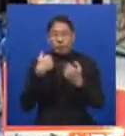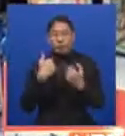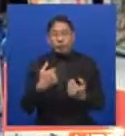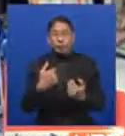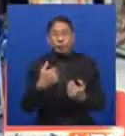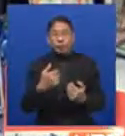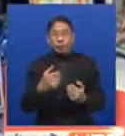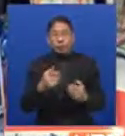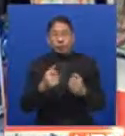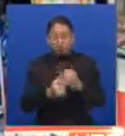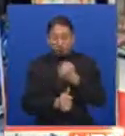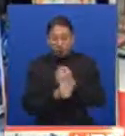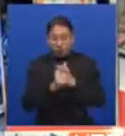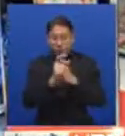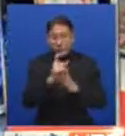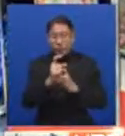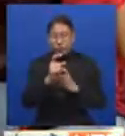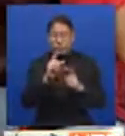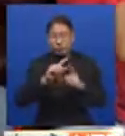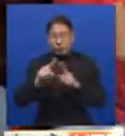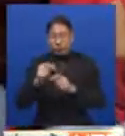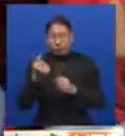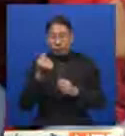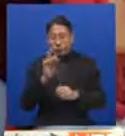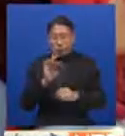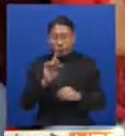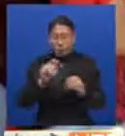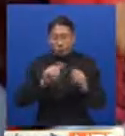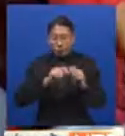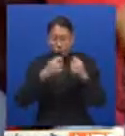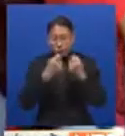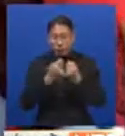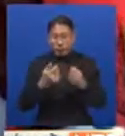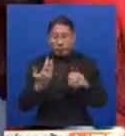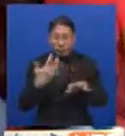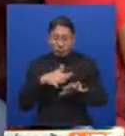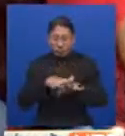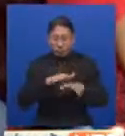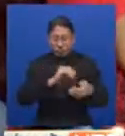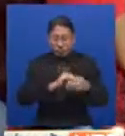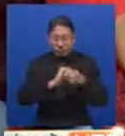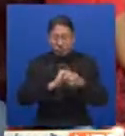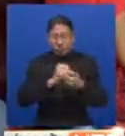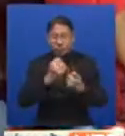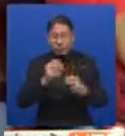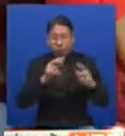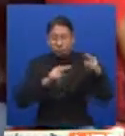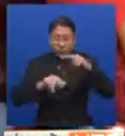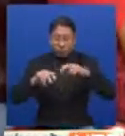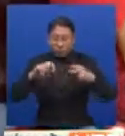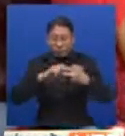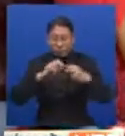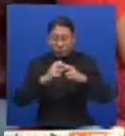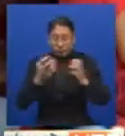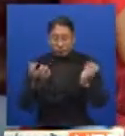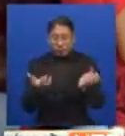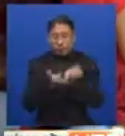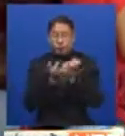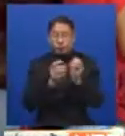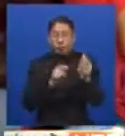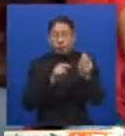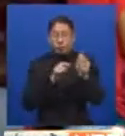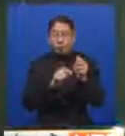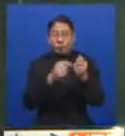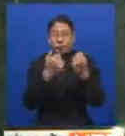เพื่อเป็นความไม่ประมาทประสานไปยัง 18อำเภอและองค์กรปกครองส่วนท้องถิ่นทุกแห่งเร่งตรวจสอบผลกระทบโดยเฉพาะที่อำเภอ